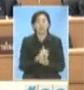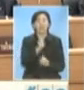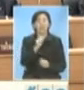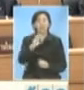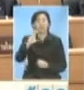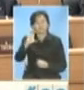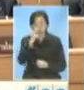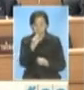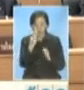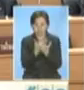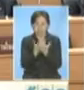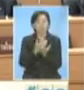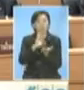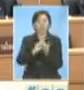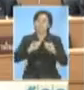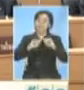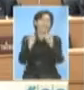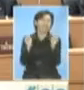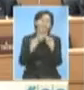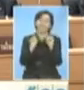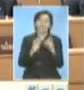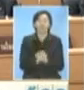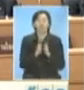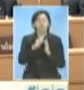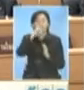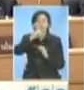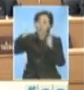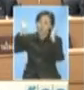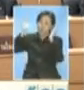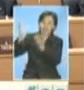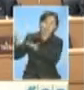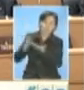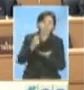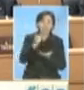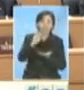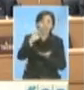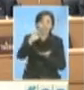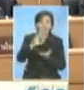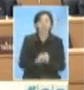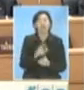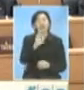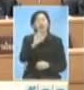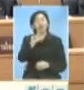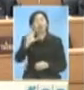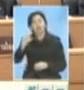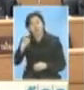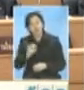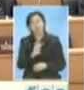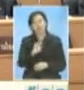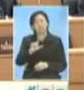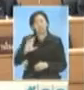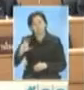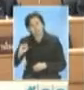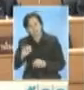มื่อมาดูในงบประมาณอันนี้แตกต่างกันลิบลับครับคนไทยเชิญชวน AEC 9ล้าน5 4ล้าน5ไปเชิญชวนเข้